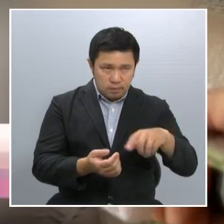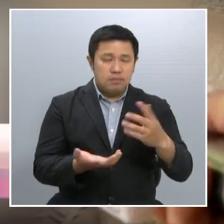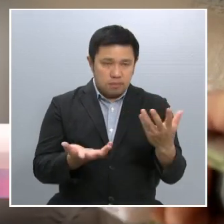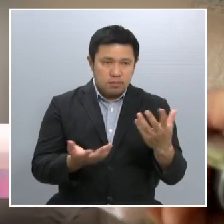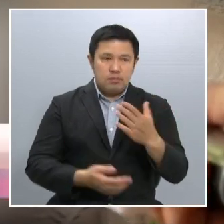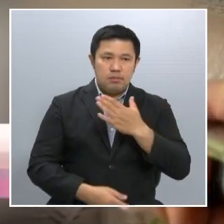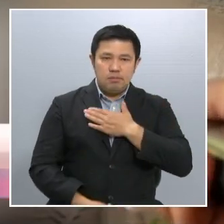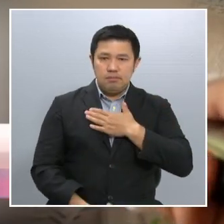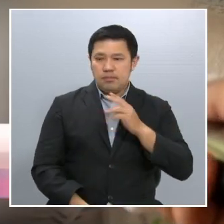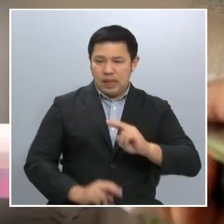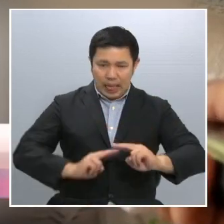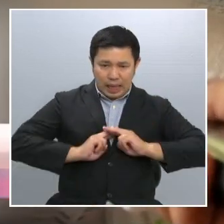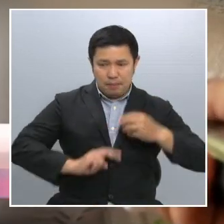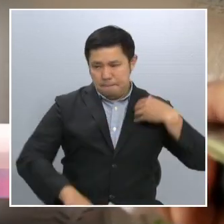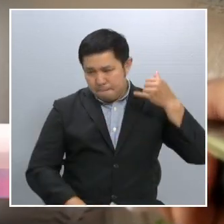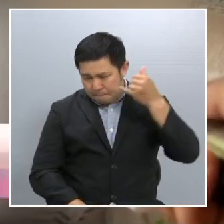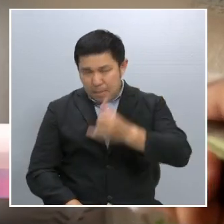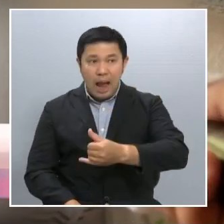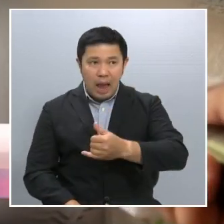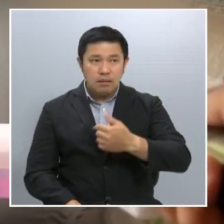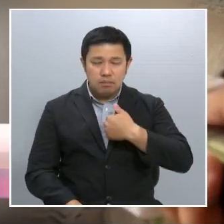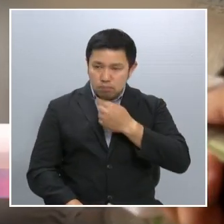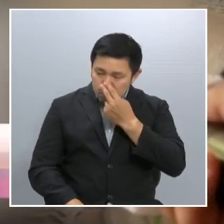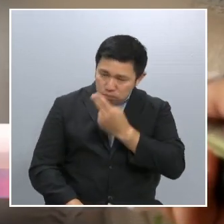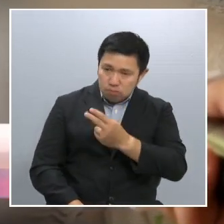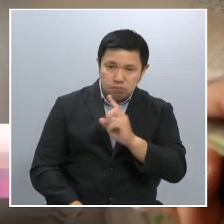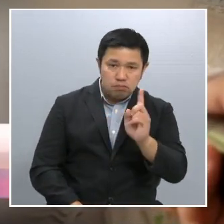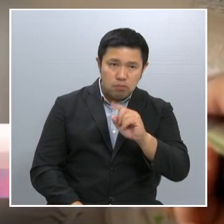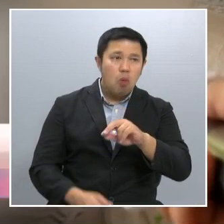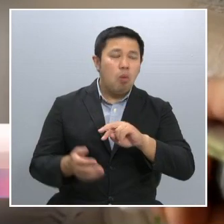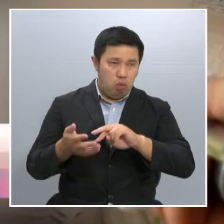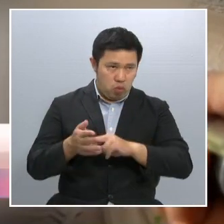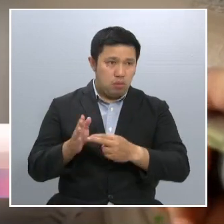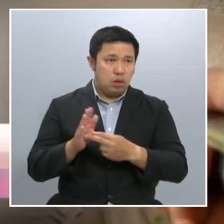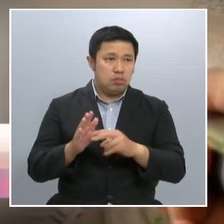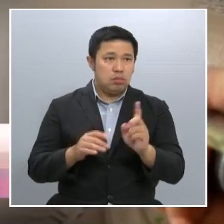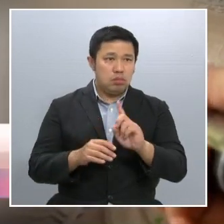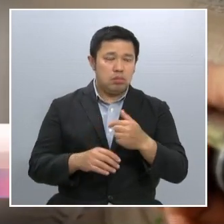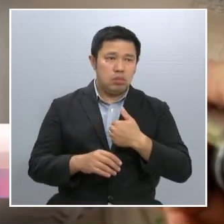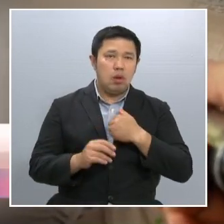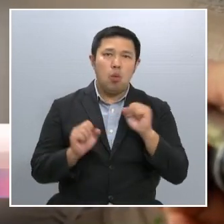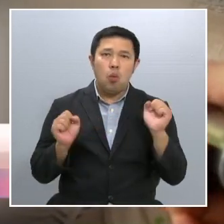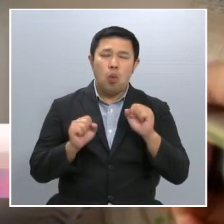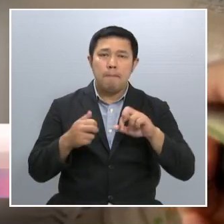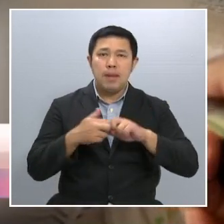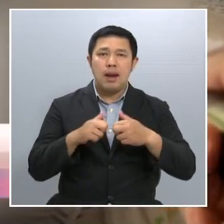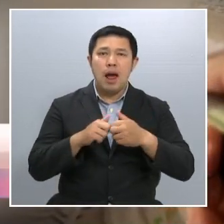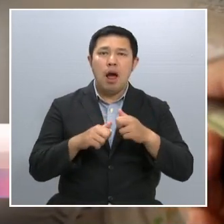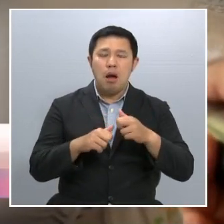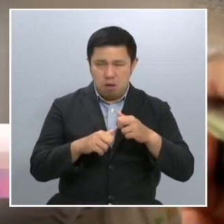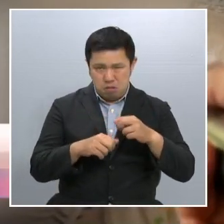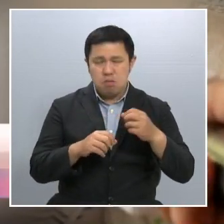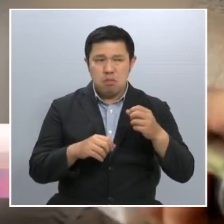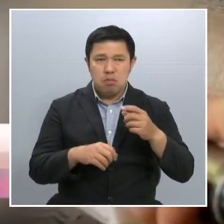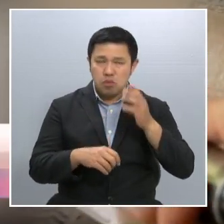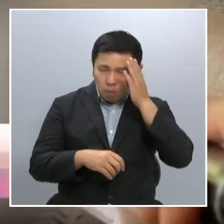พี่ก็เลยมาลงพื้นที่ให้ดีกว่าอย่างน้อยสุดพี่ก็มองว่าเรื่องนี้มันเป็นเรื่องที่พี่กลัวว่ามันจะลุกลามนะครับเพราะว่าเดี๋ยวมันจ